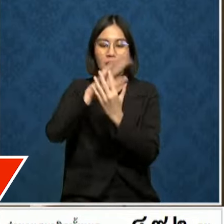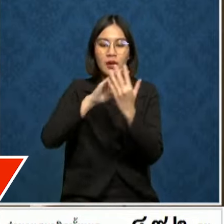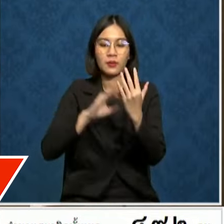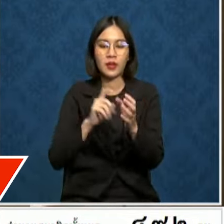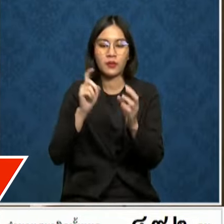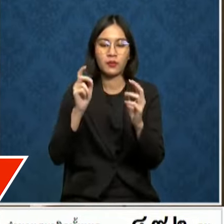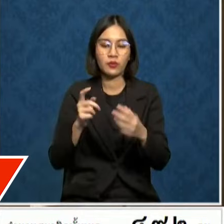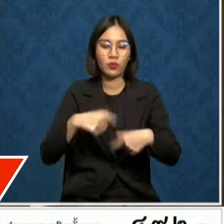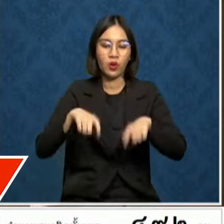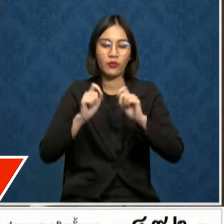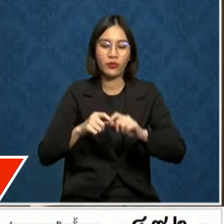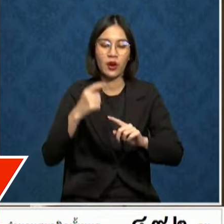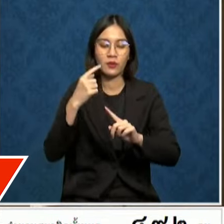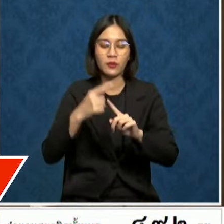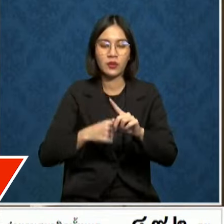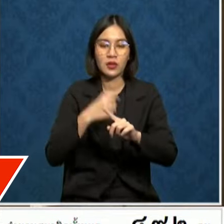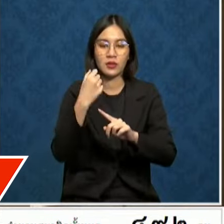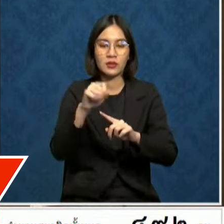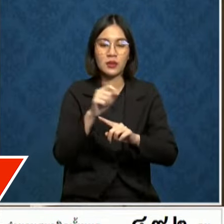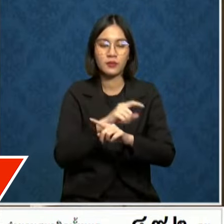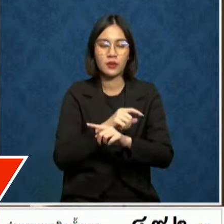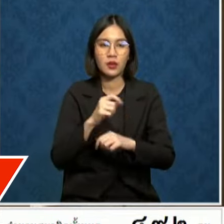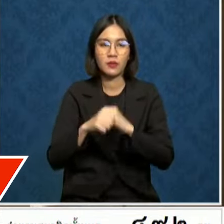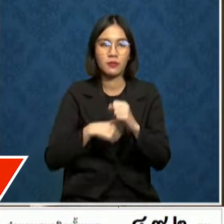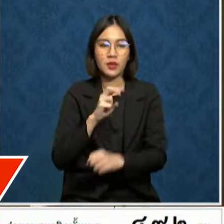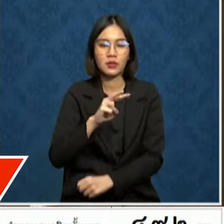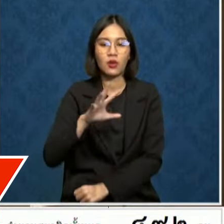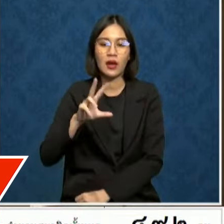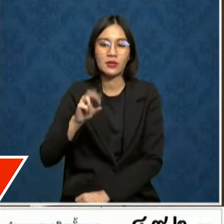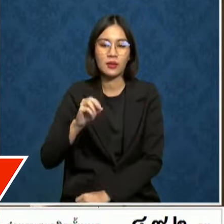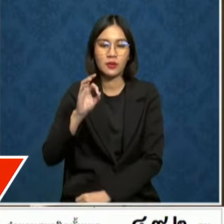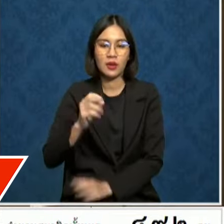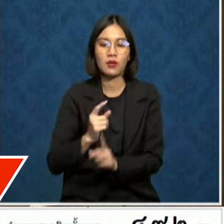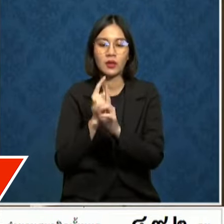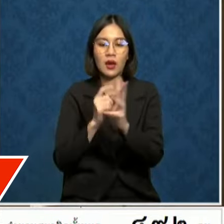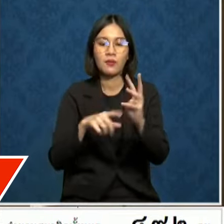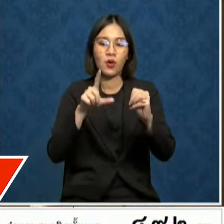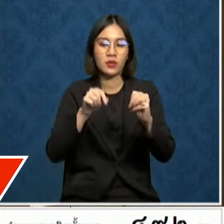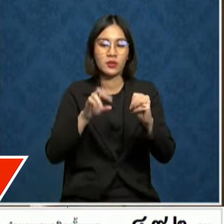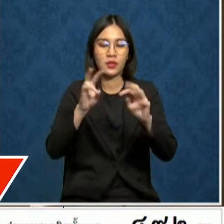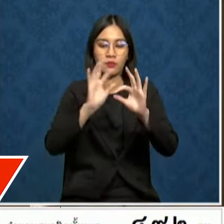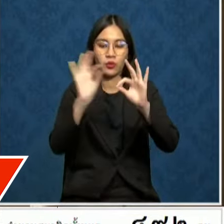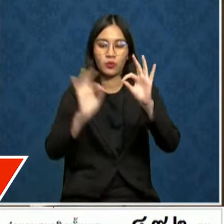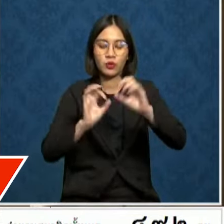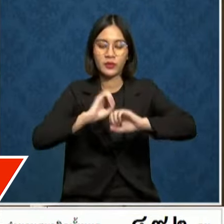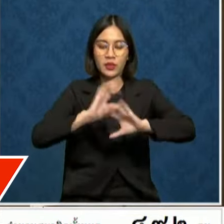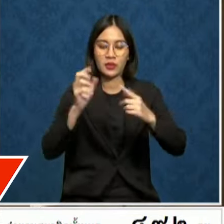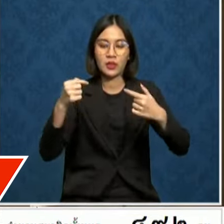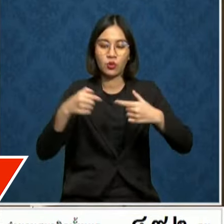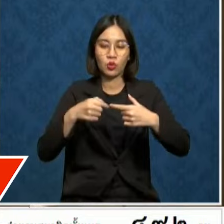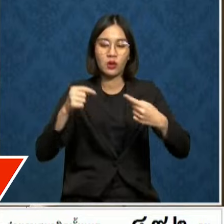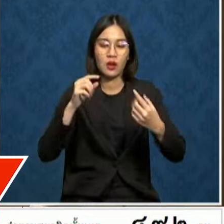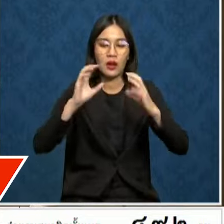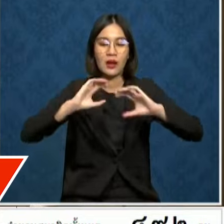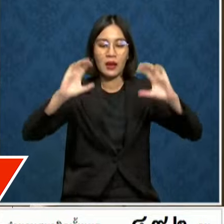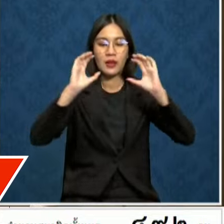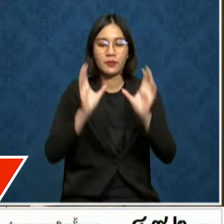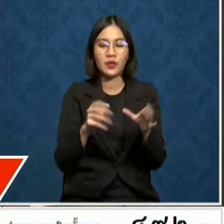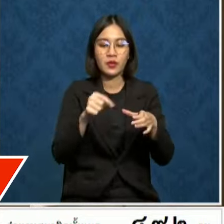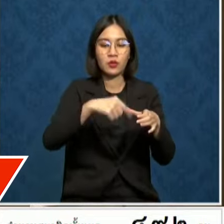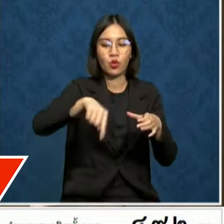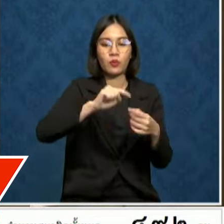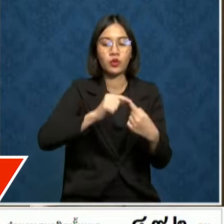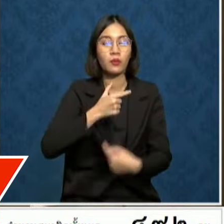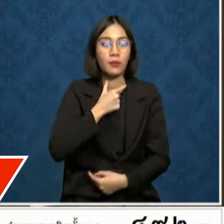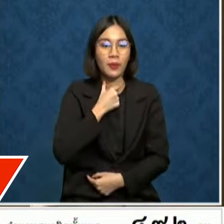ในวันที่ 29ตุลาคม2539ระบุไว้ตามมาตรา 27ชัดเจนค่ะในรัฐเหล่านั้นซึ่งมีชนกลุ่มน้อยทาง